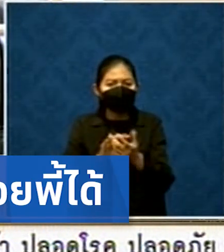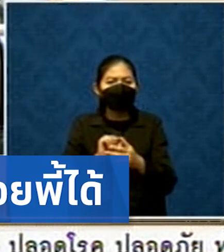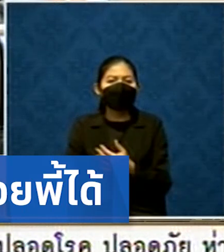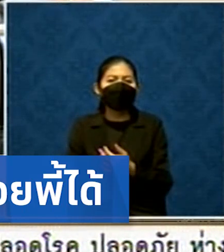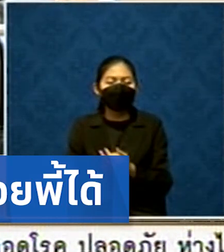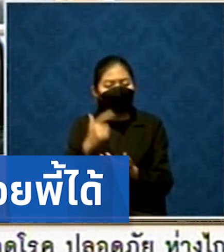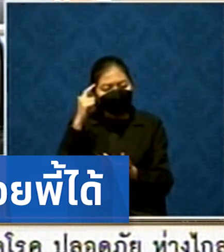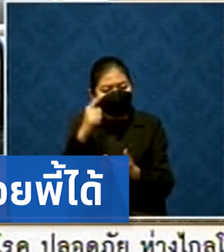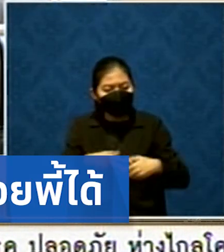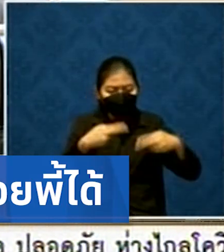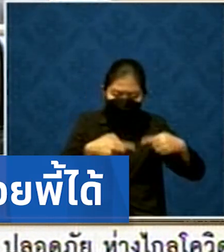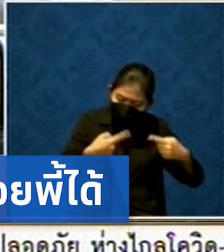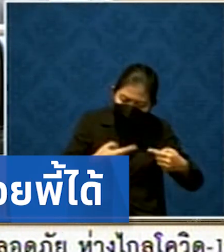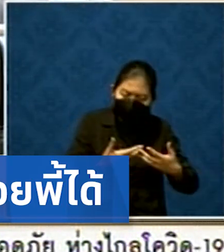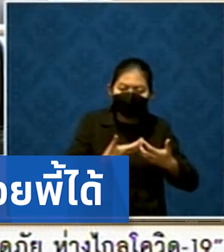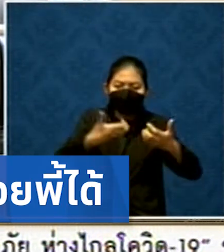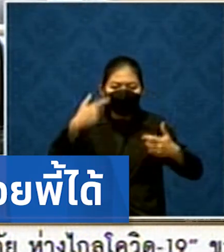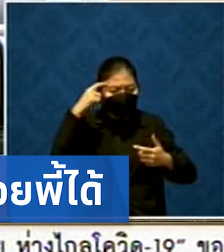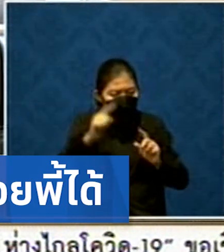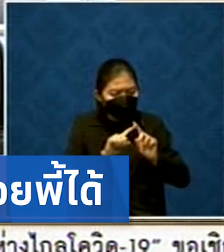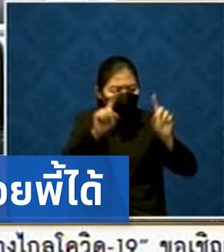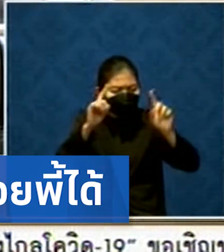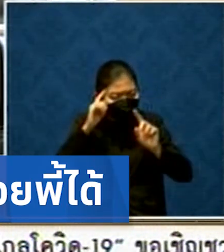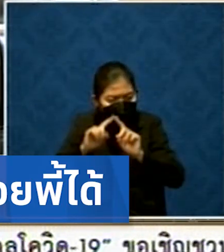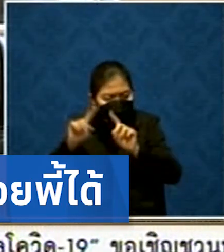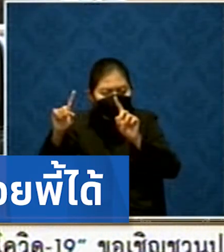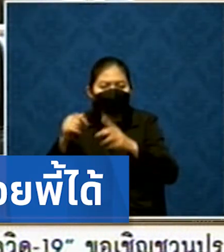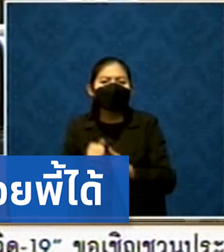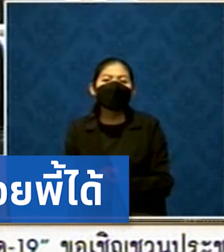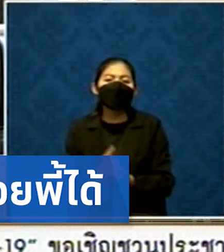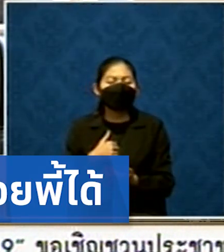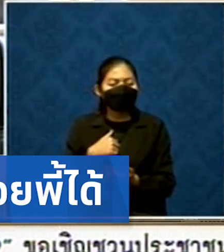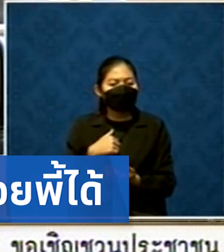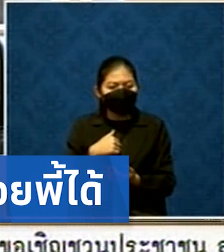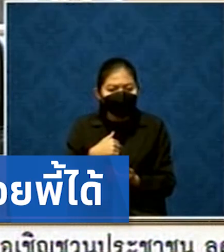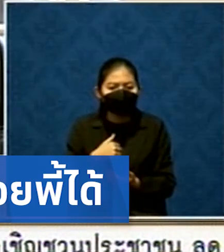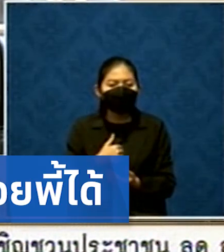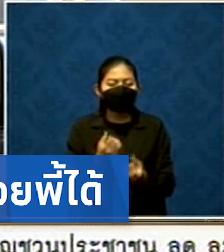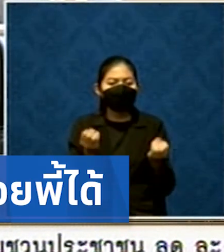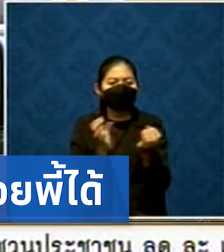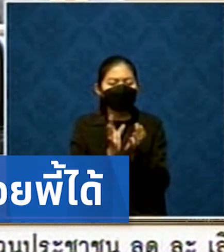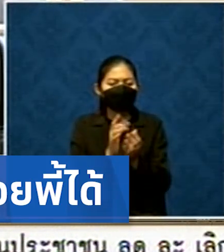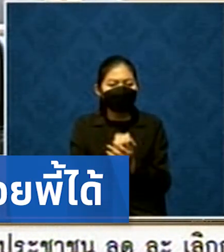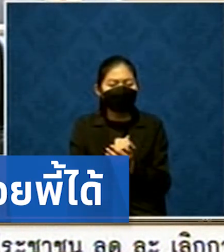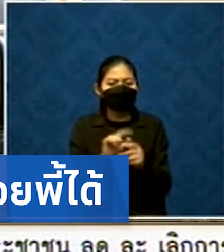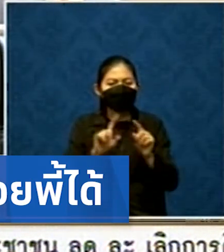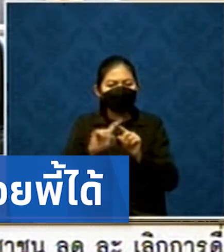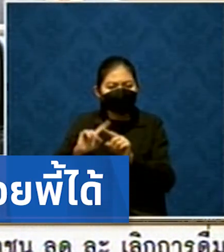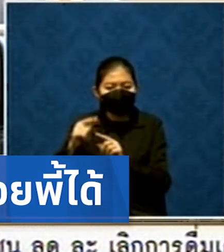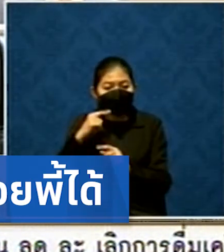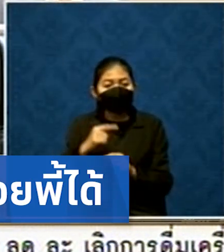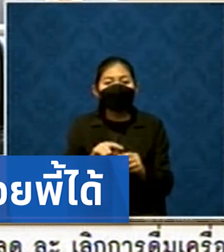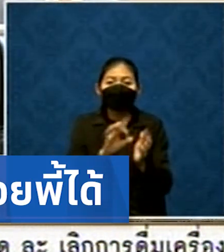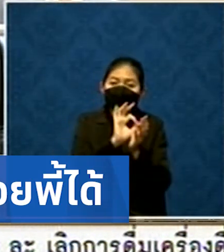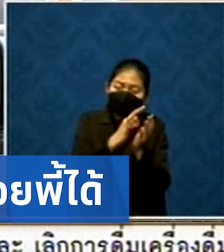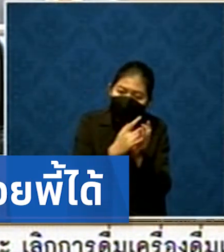ถานการณ์ในประเทศไทยนั้นกัญชาราคาแพงนะครับกว่ายาบ้าไปเรียบร้อยแล้วประเทศไทยกลายเป็นประเทศ